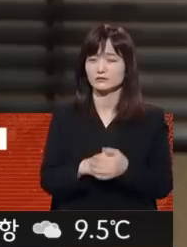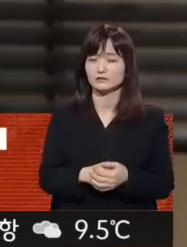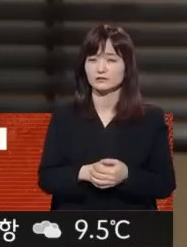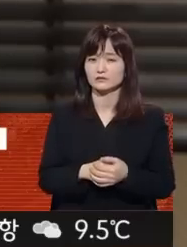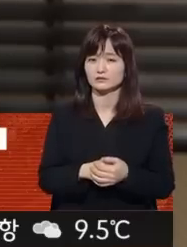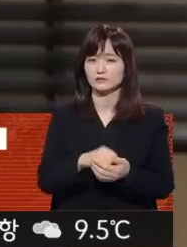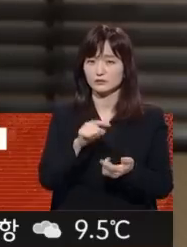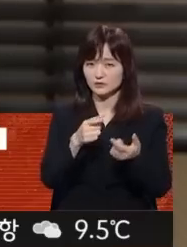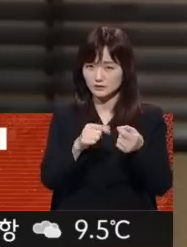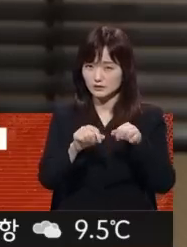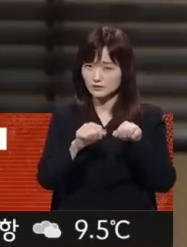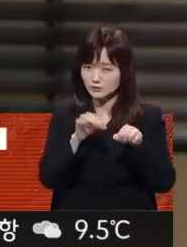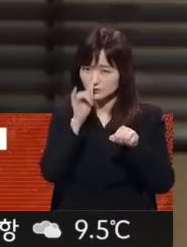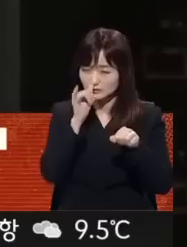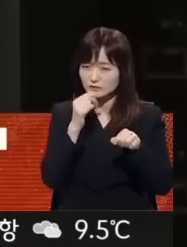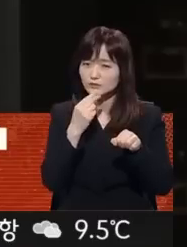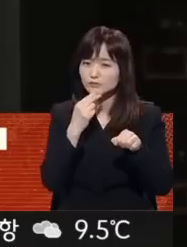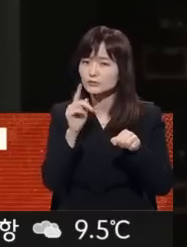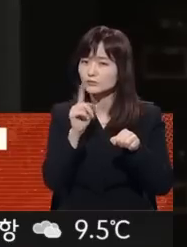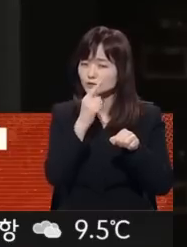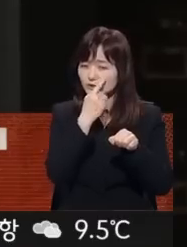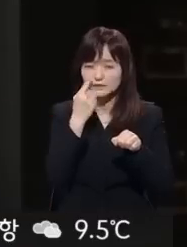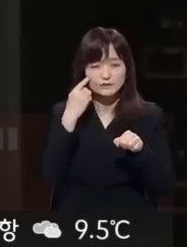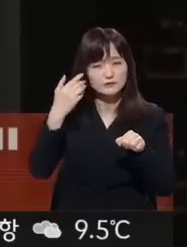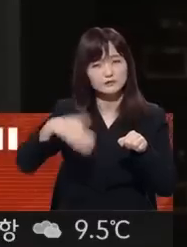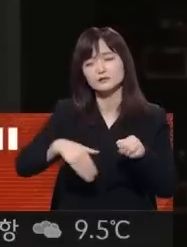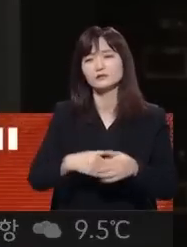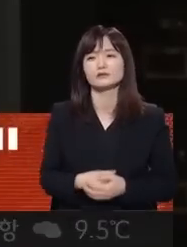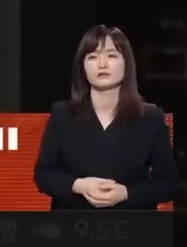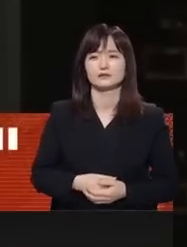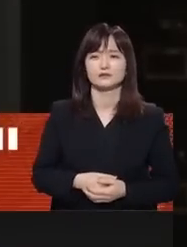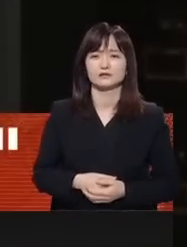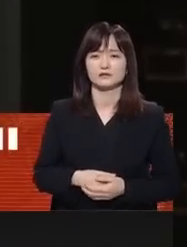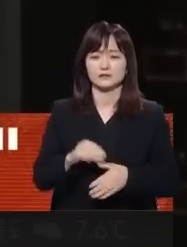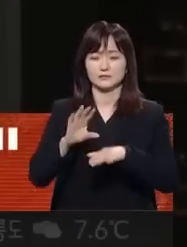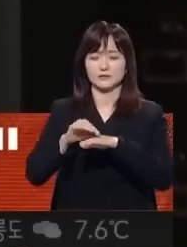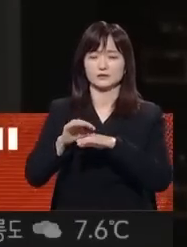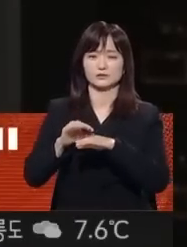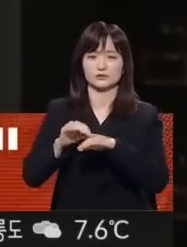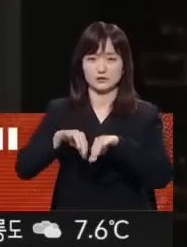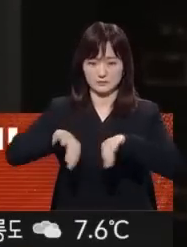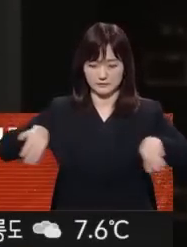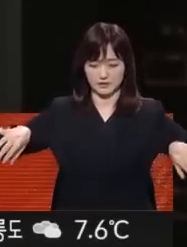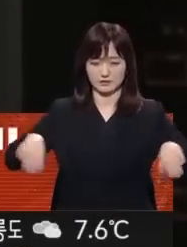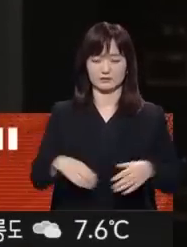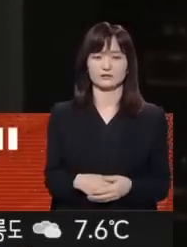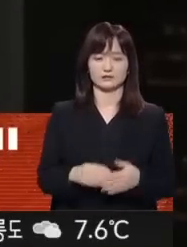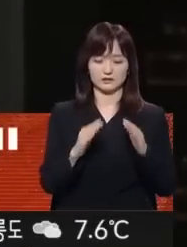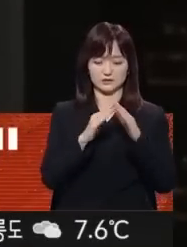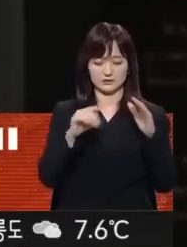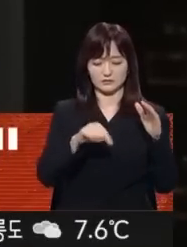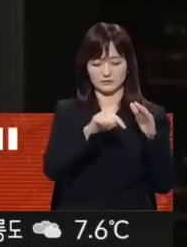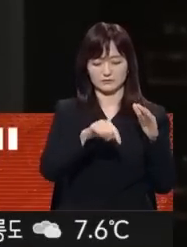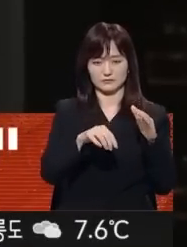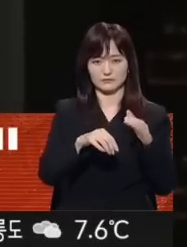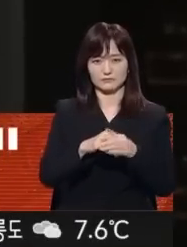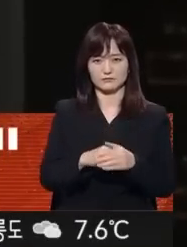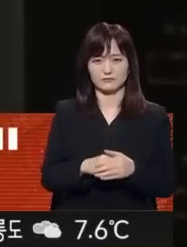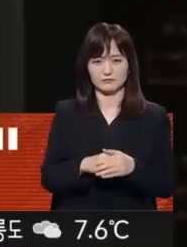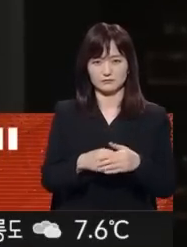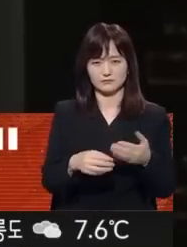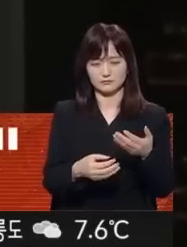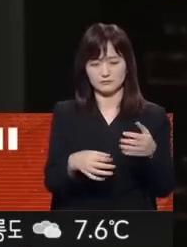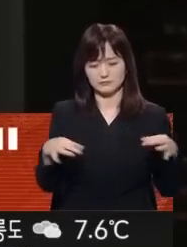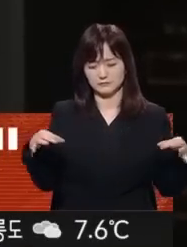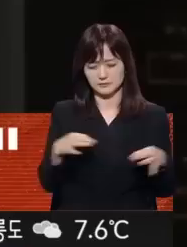상황은 아닙니다 자 이날라 중앙선과는 별개로 말이죠이 검은 돈 그 집안에 검은 돈 관련해서 계속